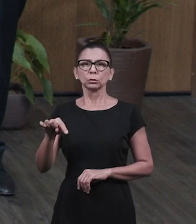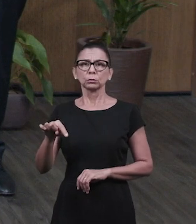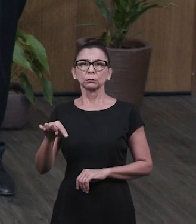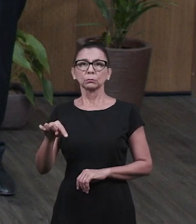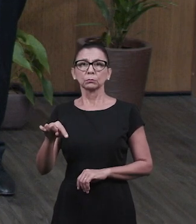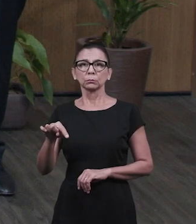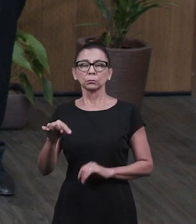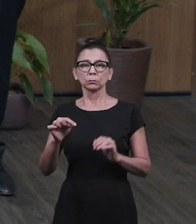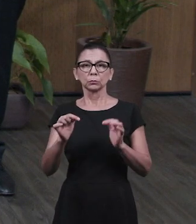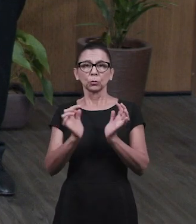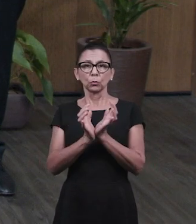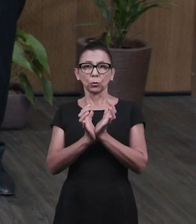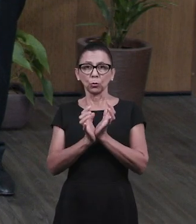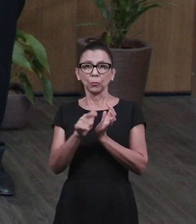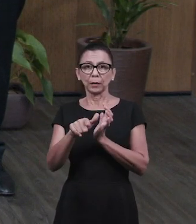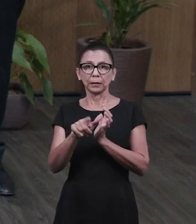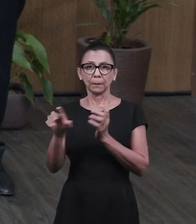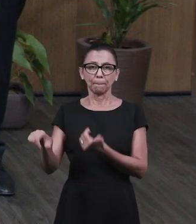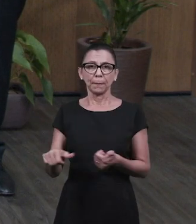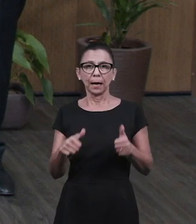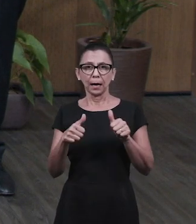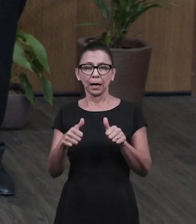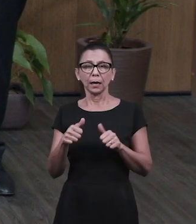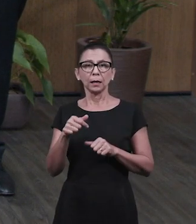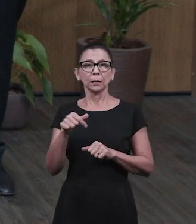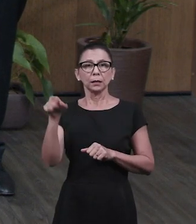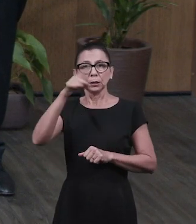ce groupe a été baptisé du Saint-Esprit